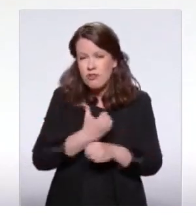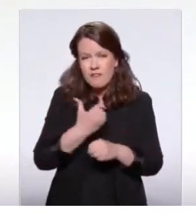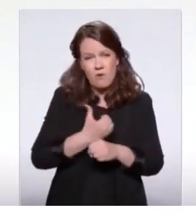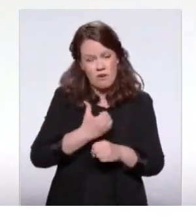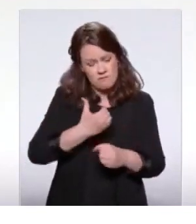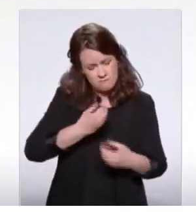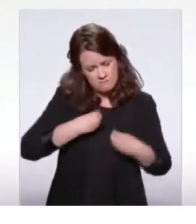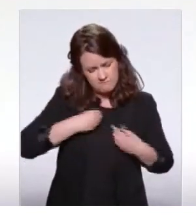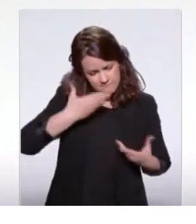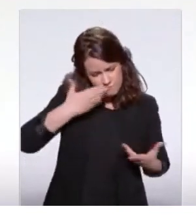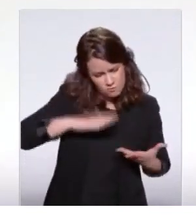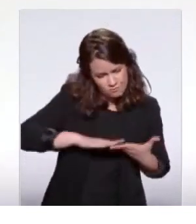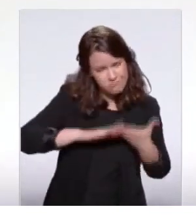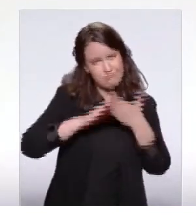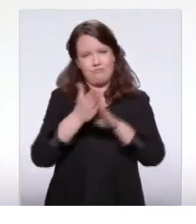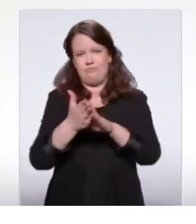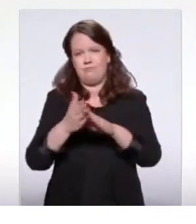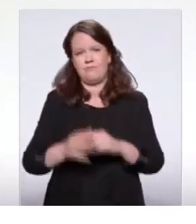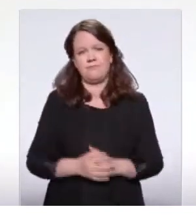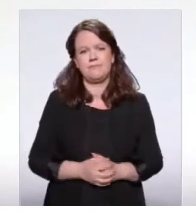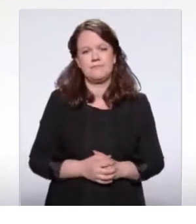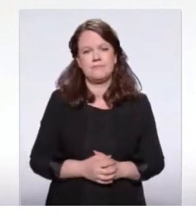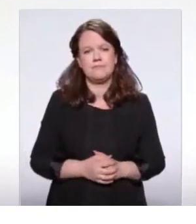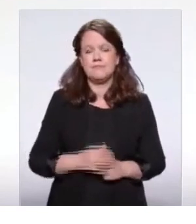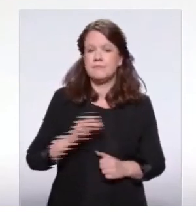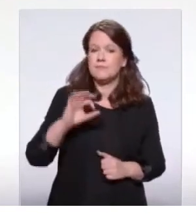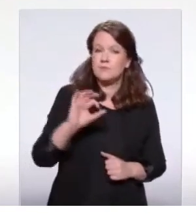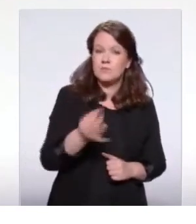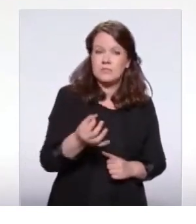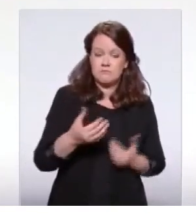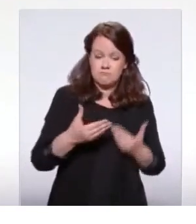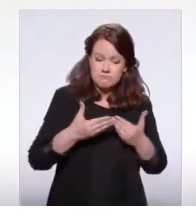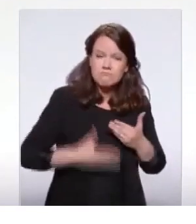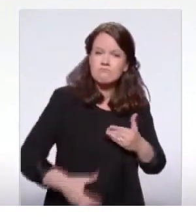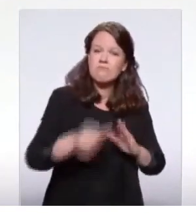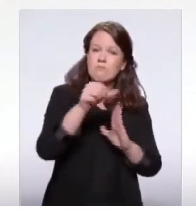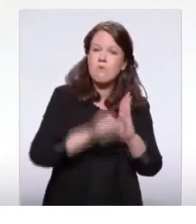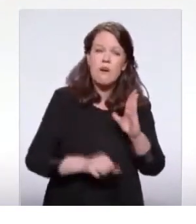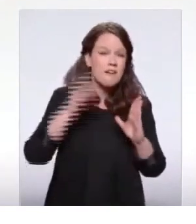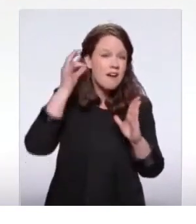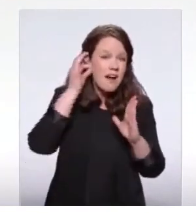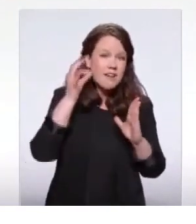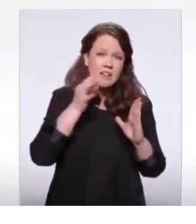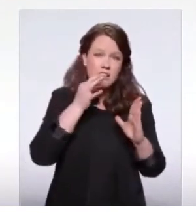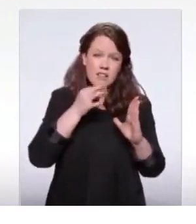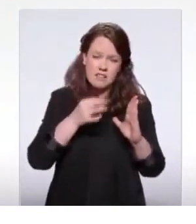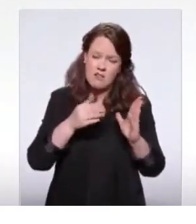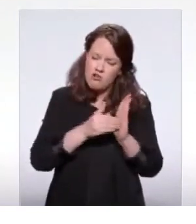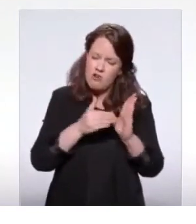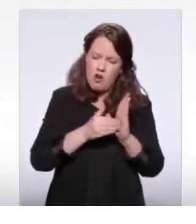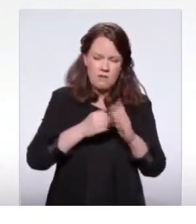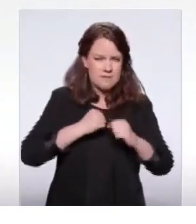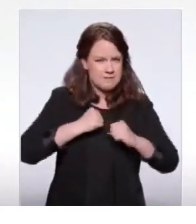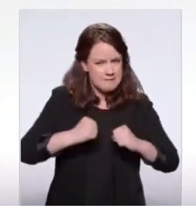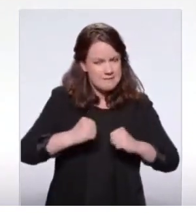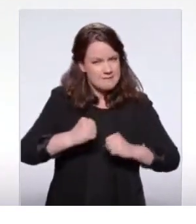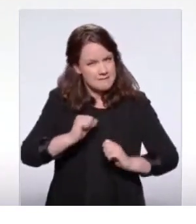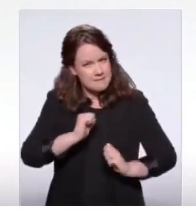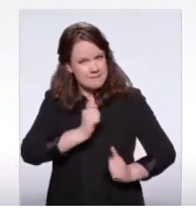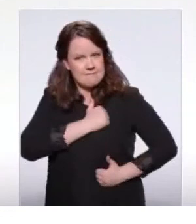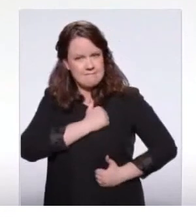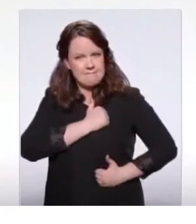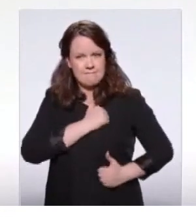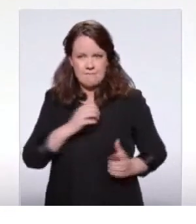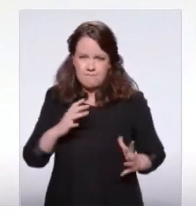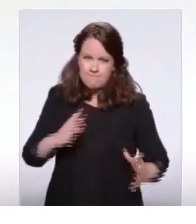améliorés. Alors oui, aujourd'hui, pour le mois qui vient, il nous faut nous mobiliser. Nous